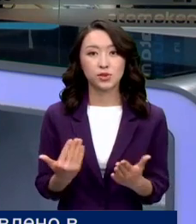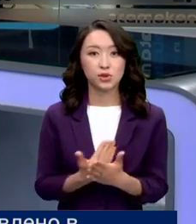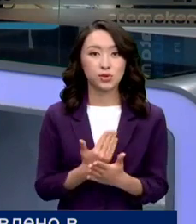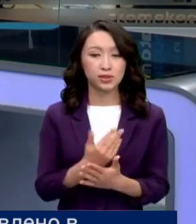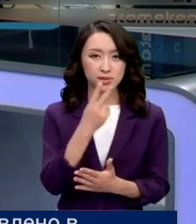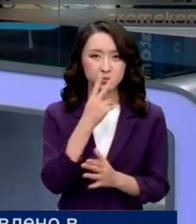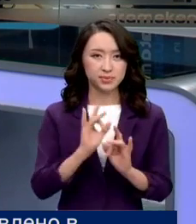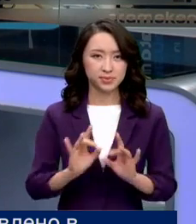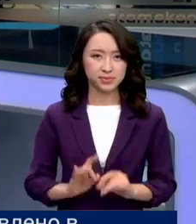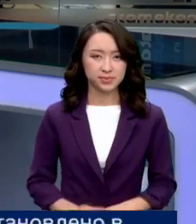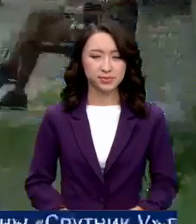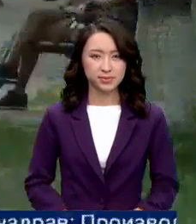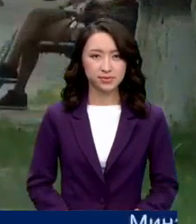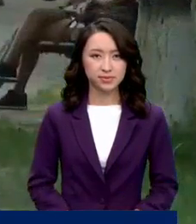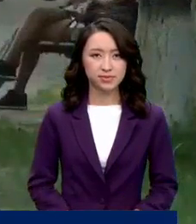выпуске.